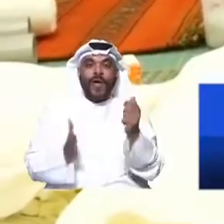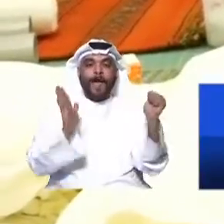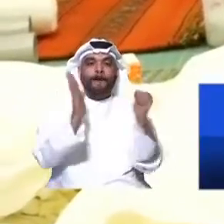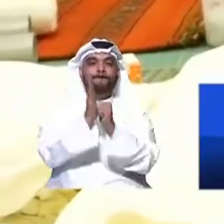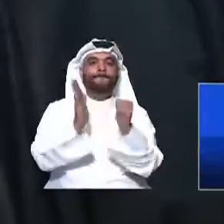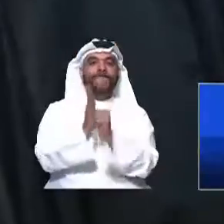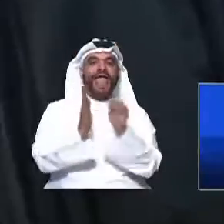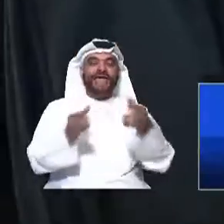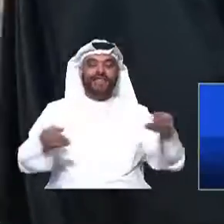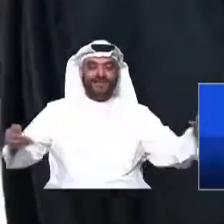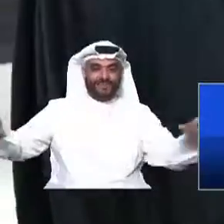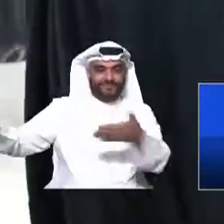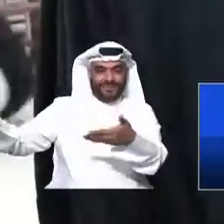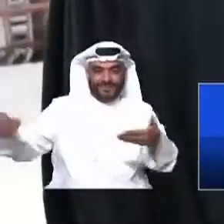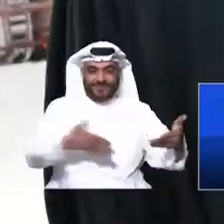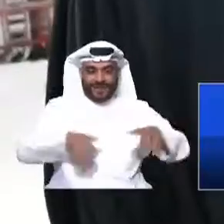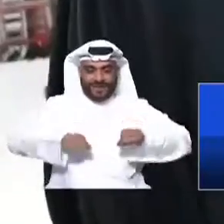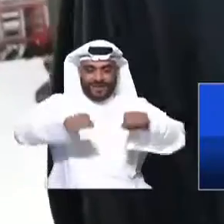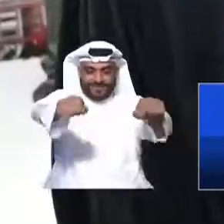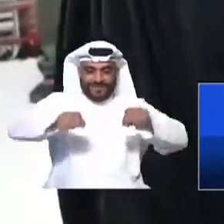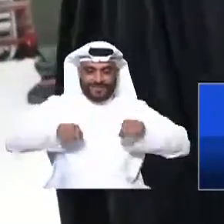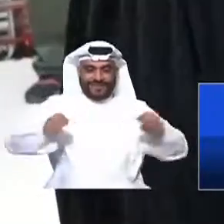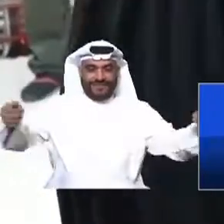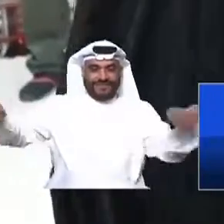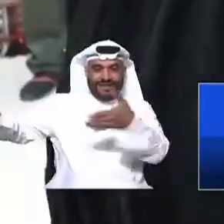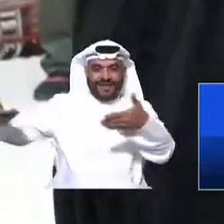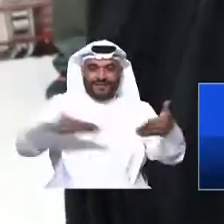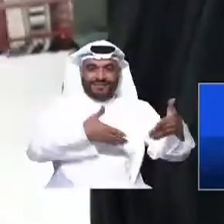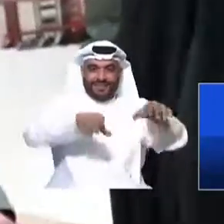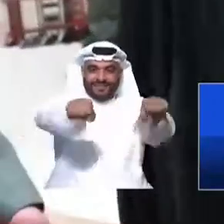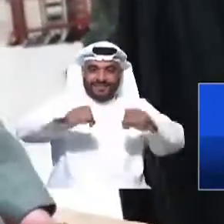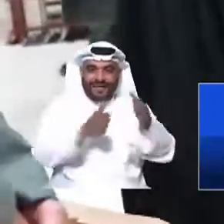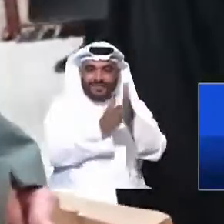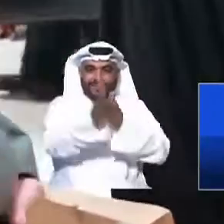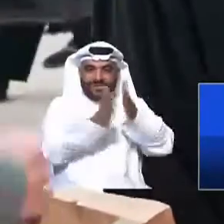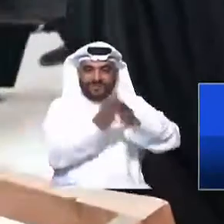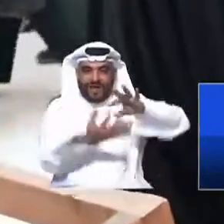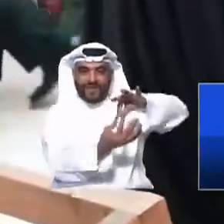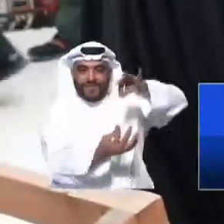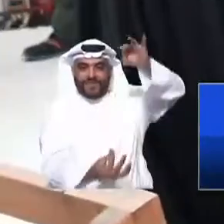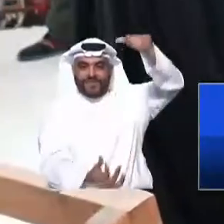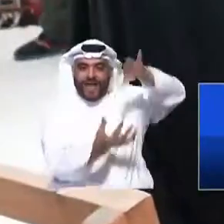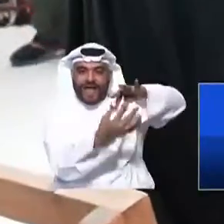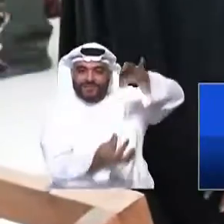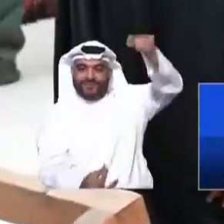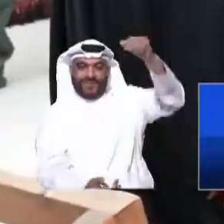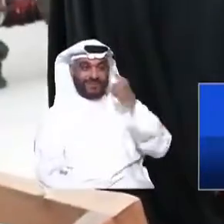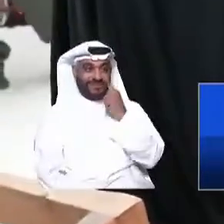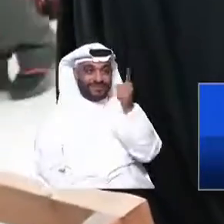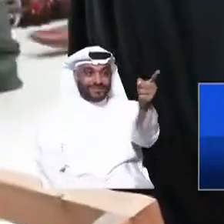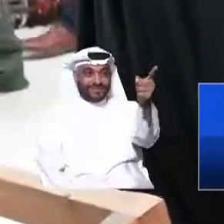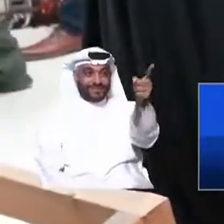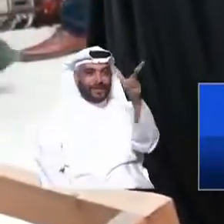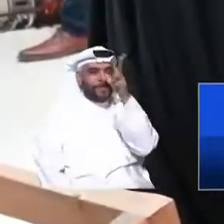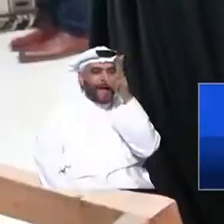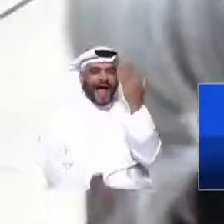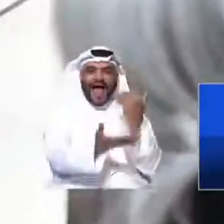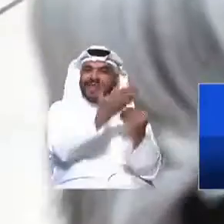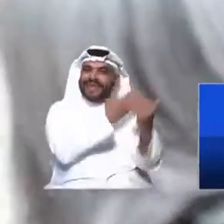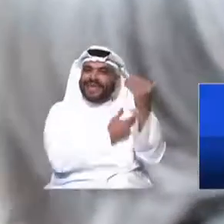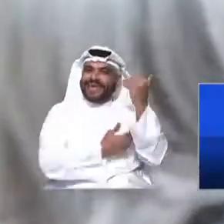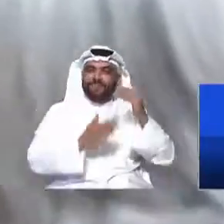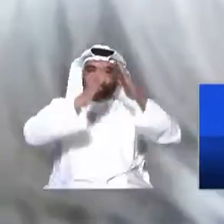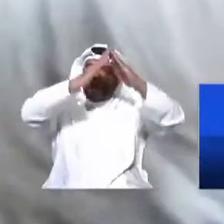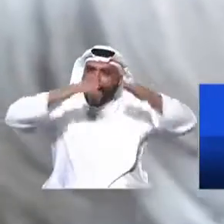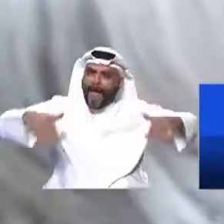الكويتي. رافق فخامتها خلال هذه الزيارة سفير دولة الكويت لدى كندا ريم محمد الخالد، واطلعت